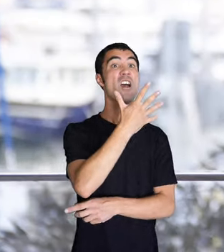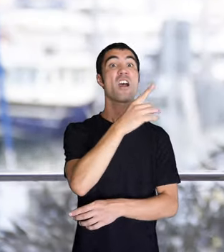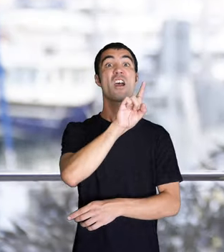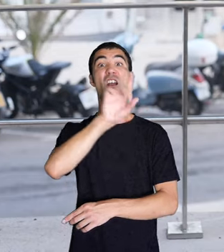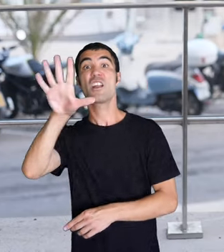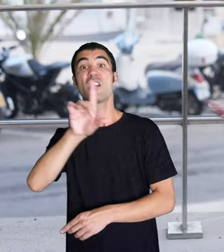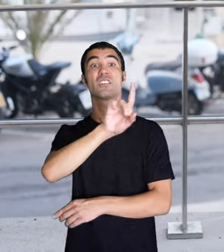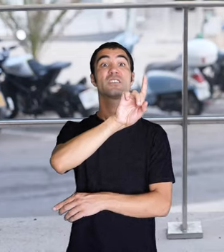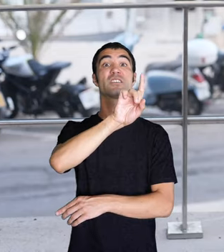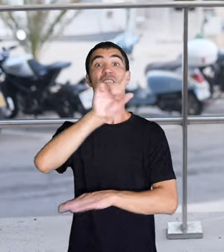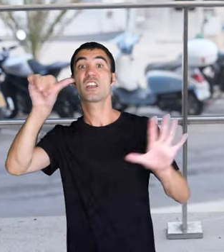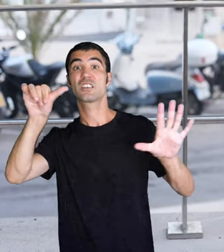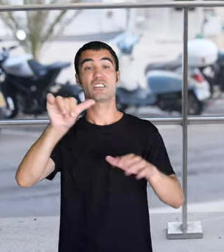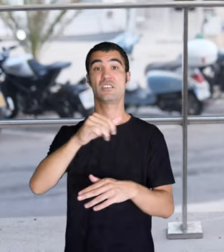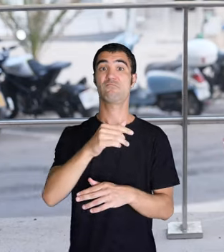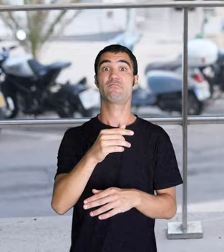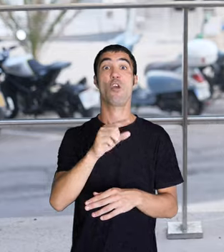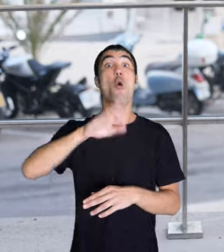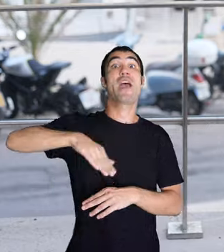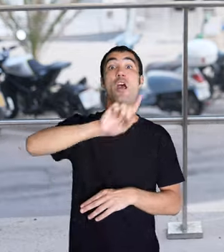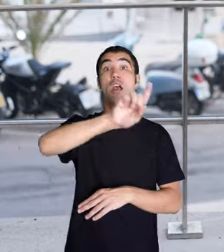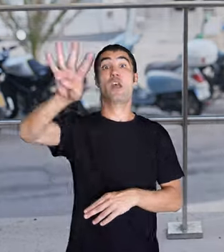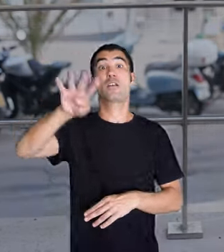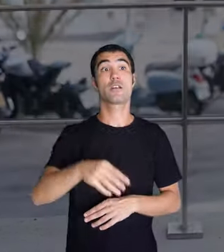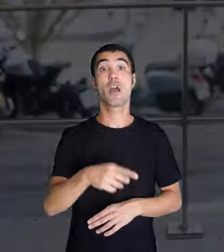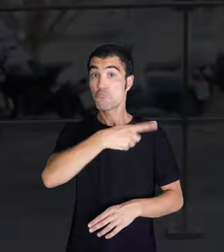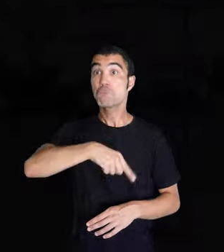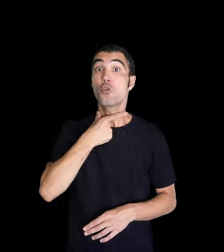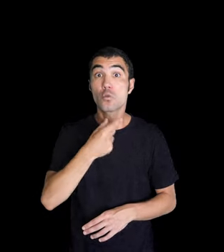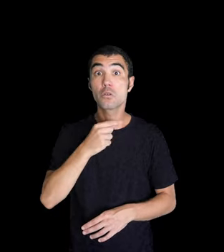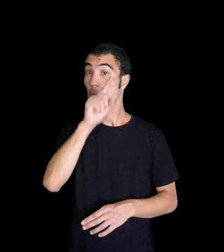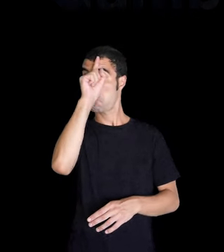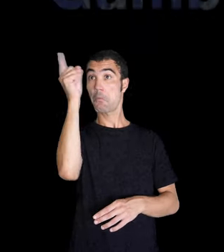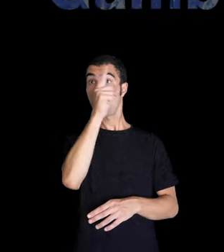o 14. Perquè si t'agradava, i si no te marejaves, on feies?